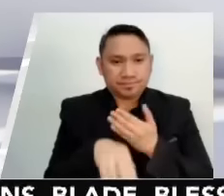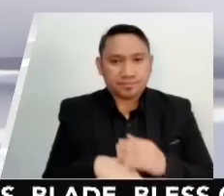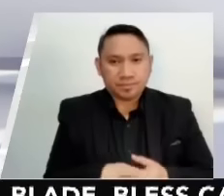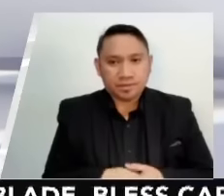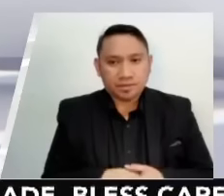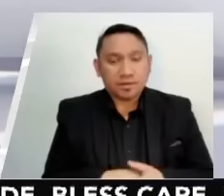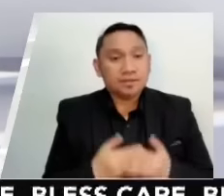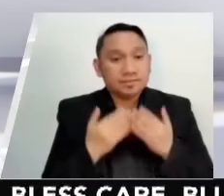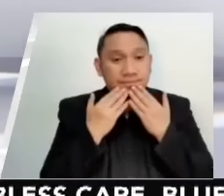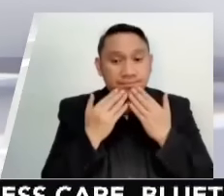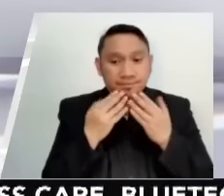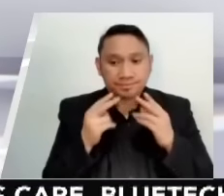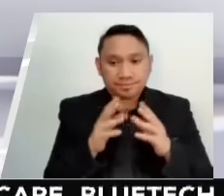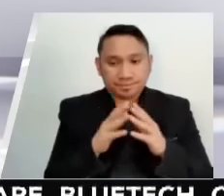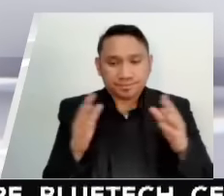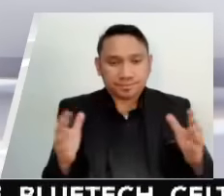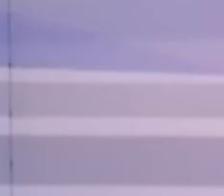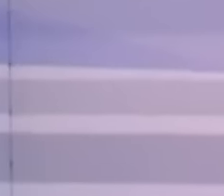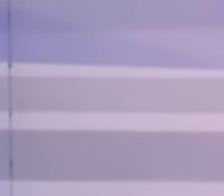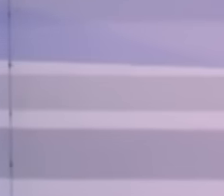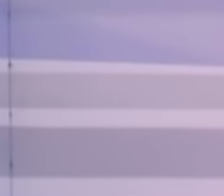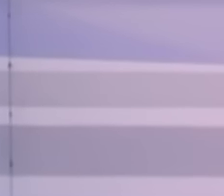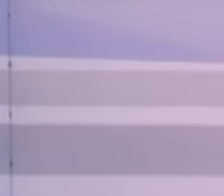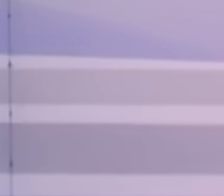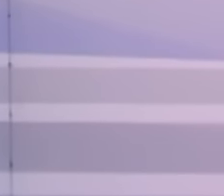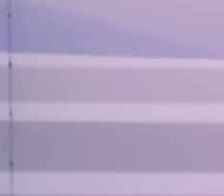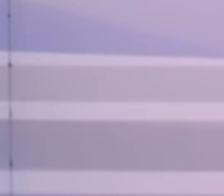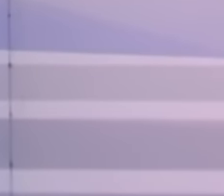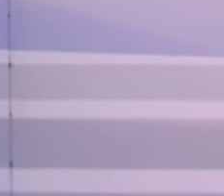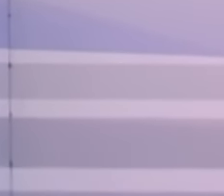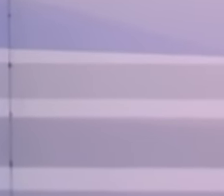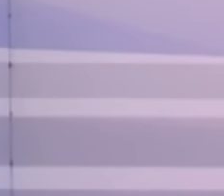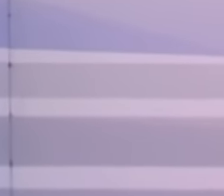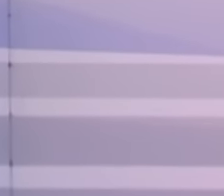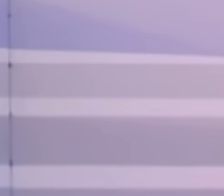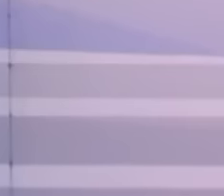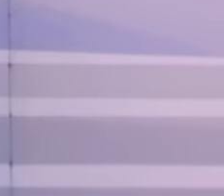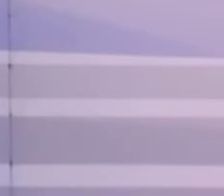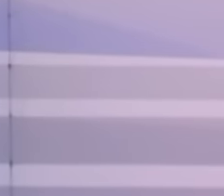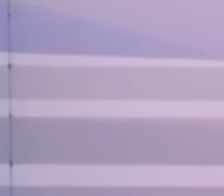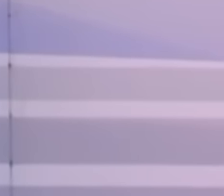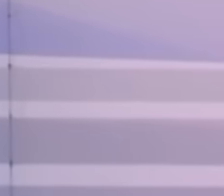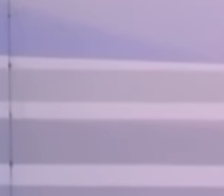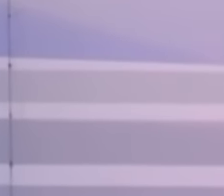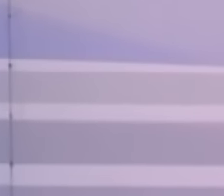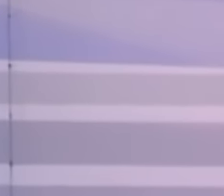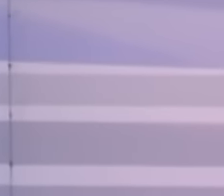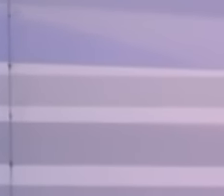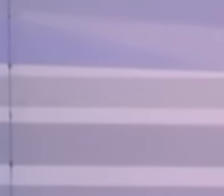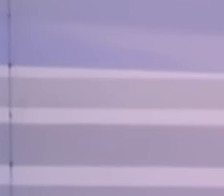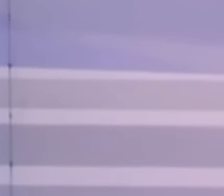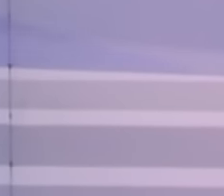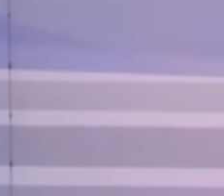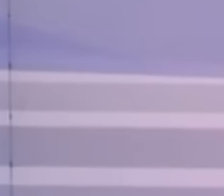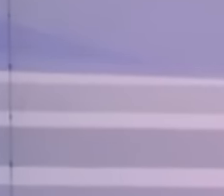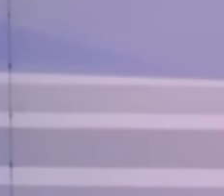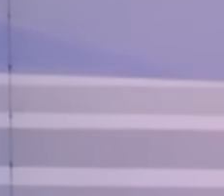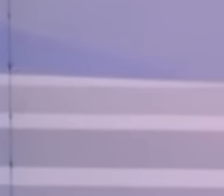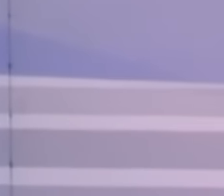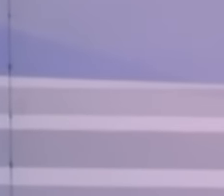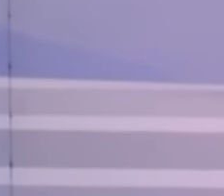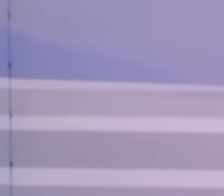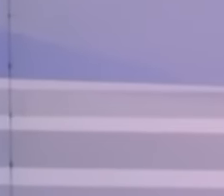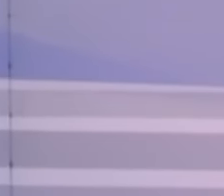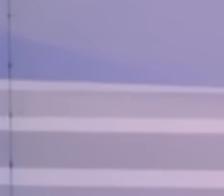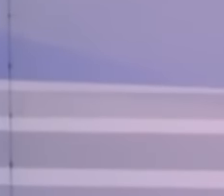Maraming salamat, Jonathan Andal. Baka puso, patuloy na tumutok sa mga balita. Mag-subscribe sa GMA Integrated News sa